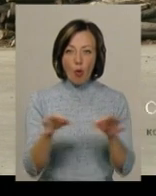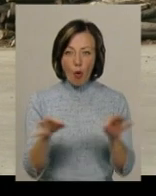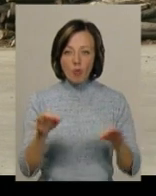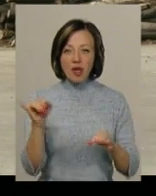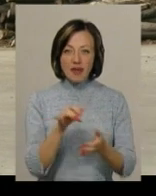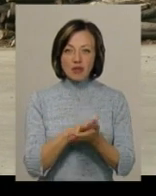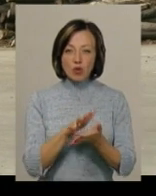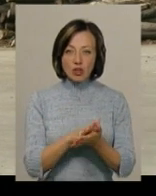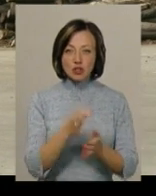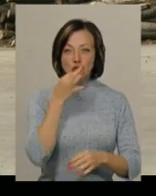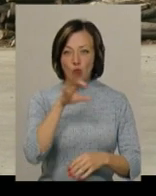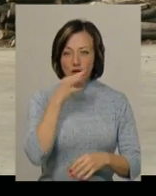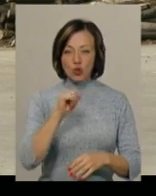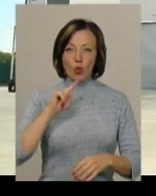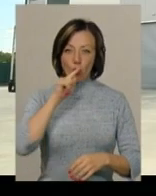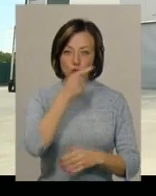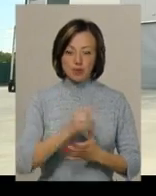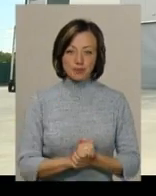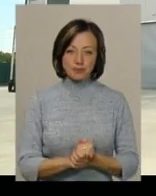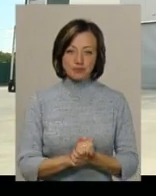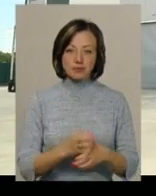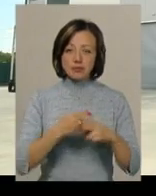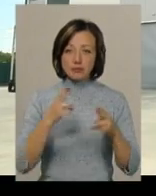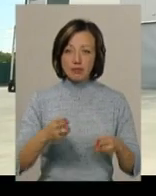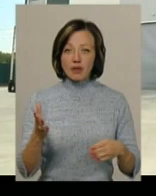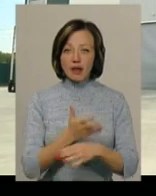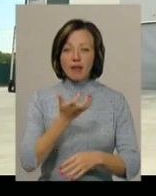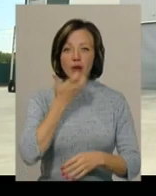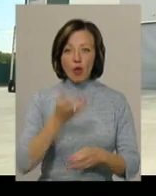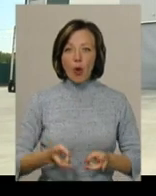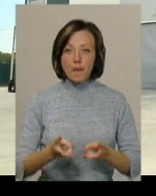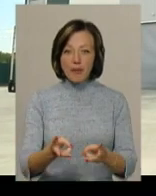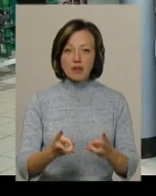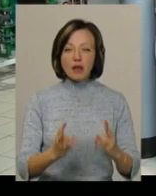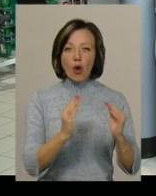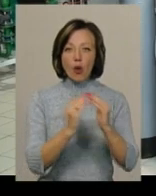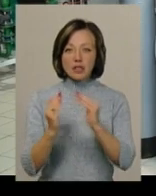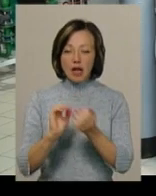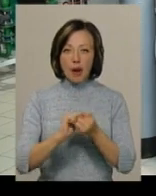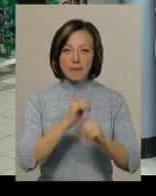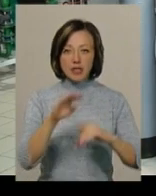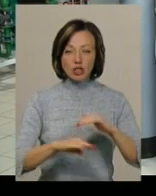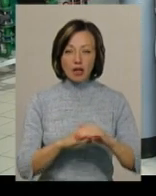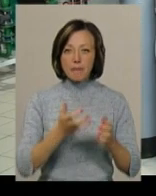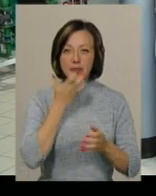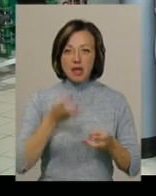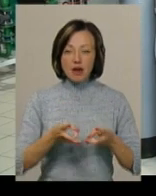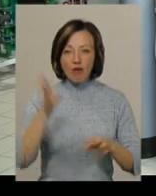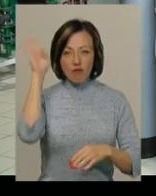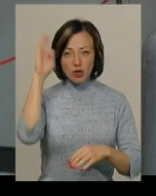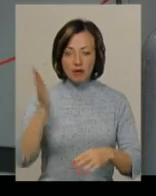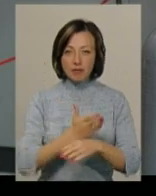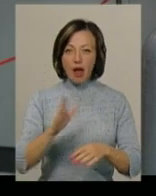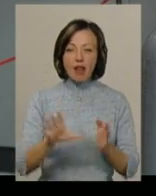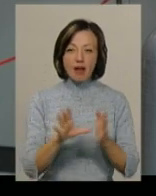також відходи від соняшника та кукурудзи. Станція вироблятиме тепло для опалення осель Кам'янчан та підігріву води. Також тут вироблятимуть і